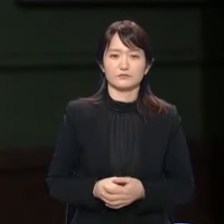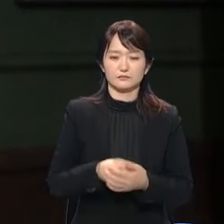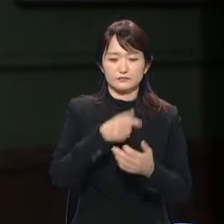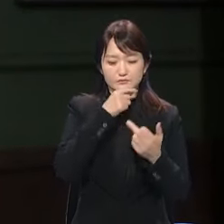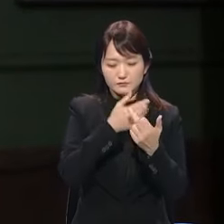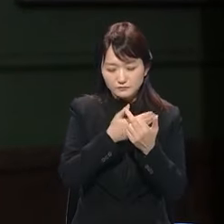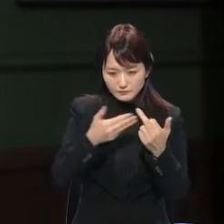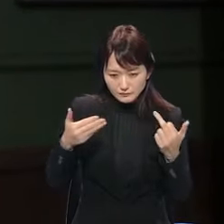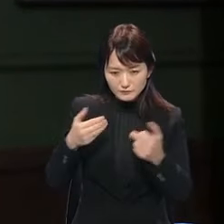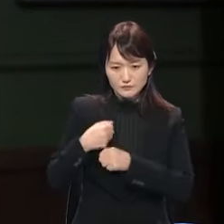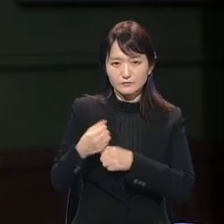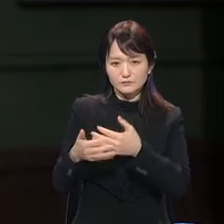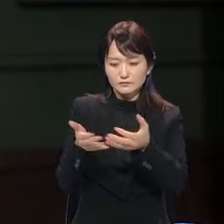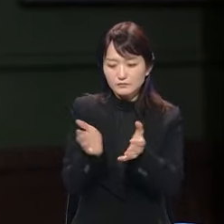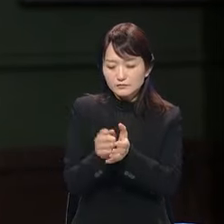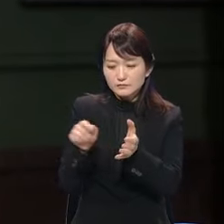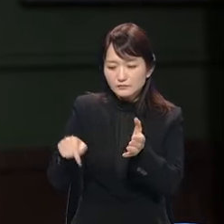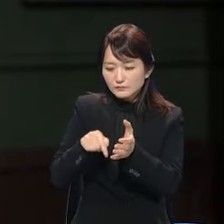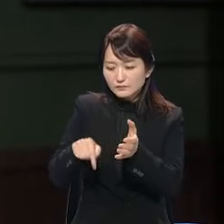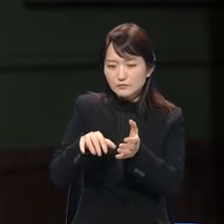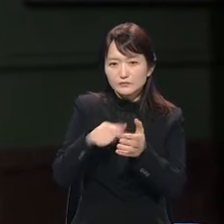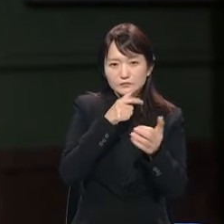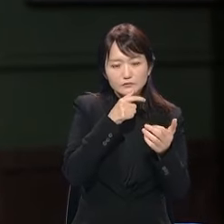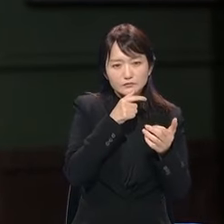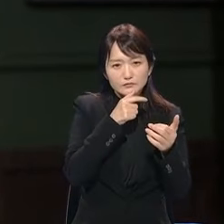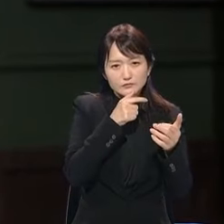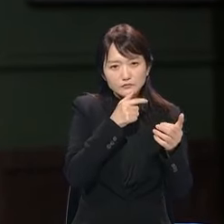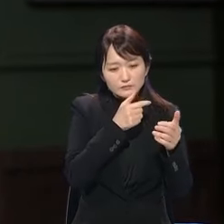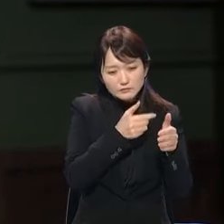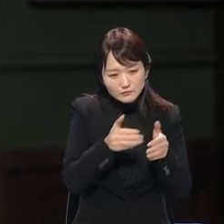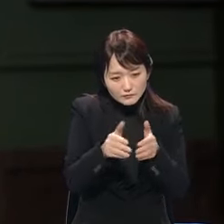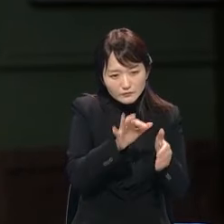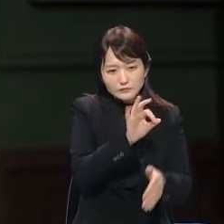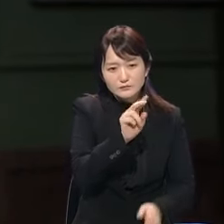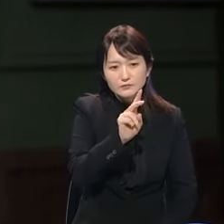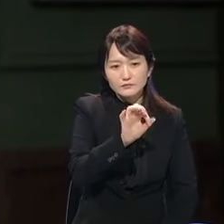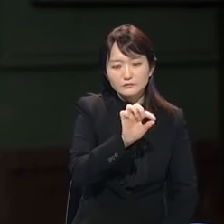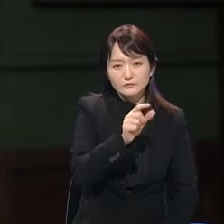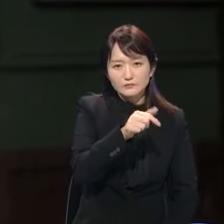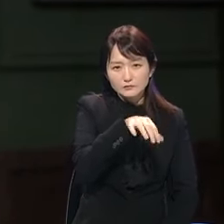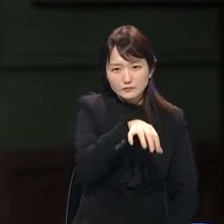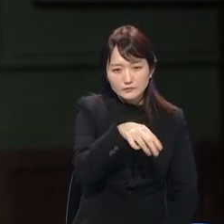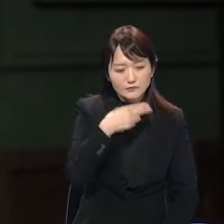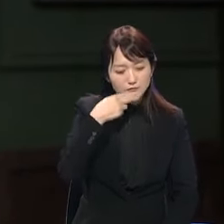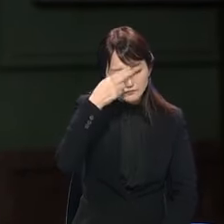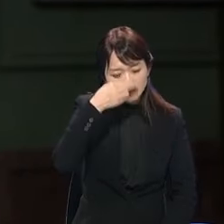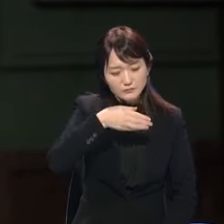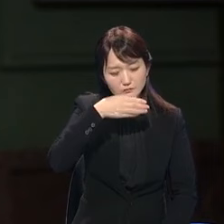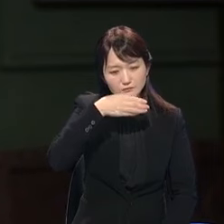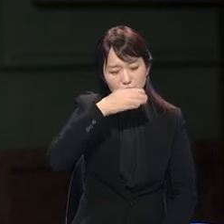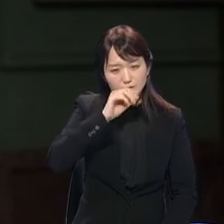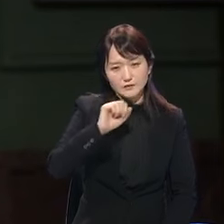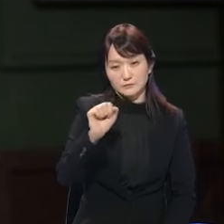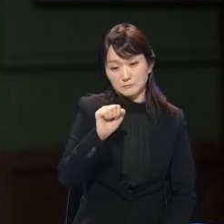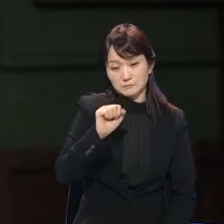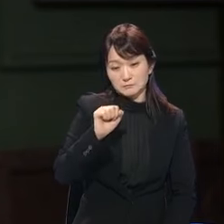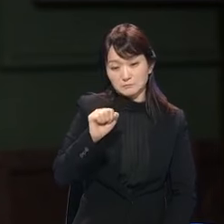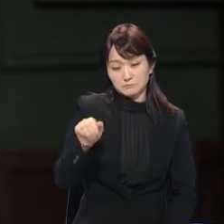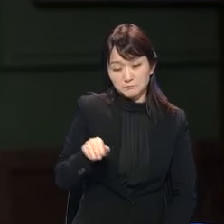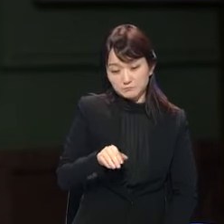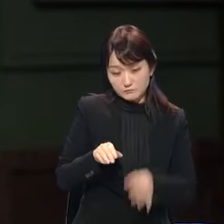강모 경기 양평군의 한 도로에서 수레 취해 차를 놀 몰다가이 중앙선을 넘습니다 그리고 그대로 반대편